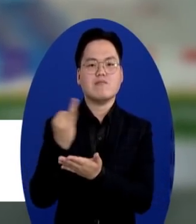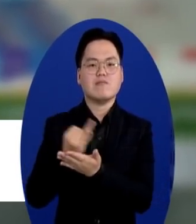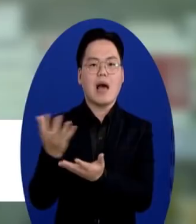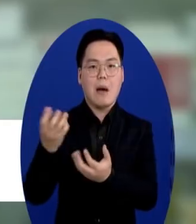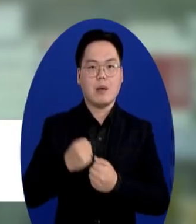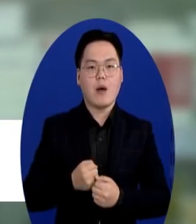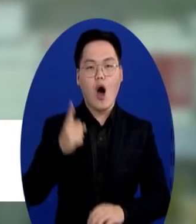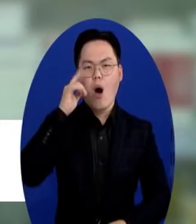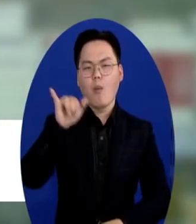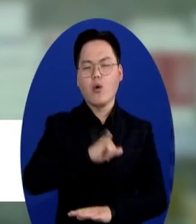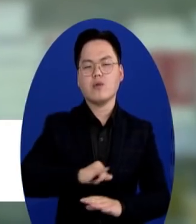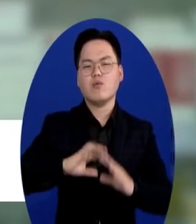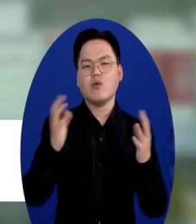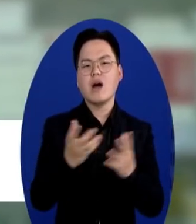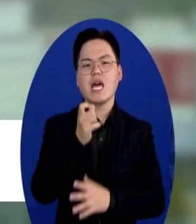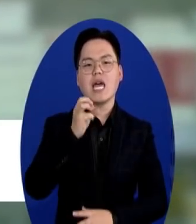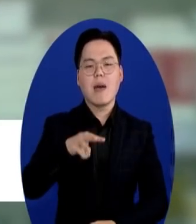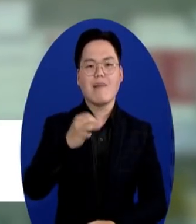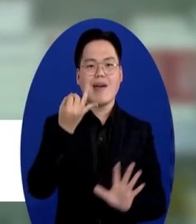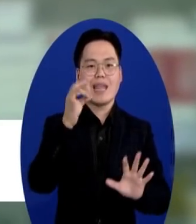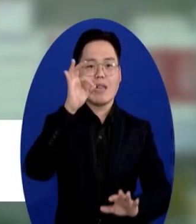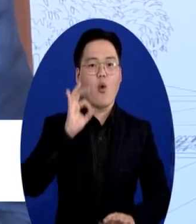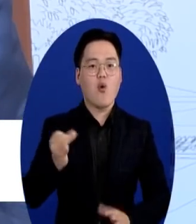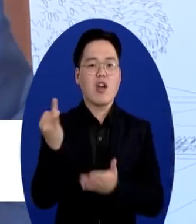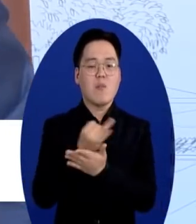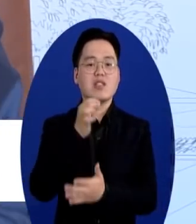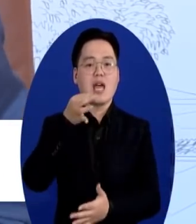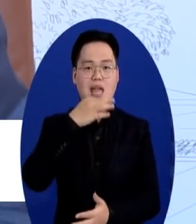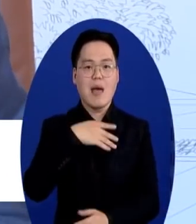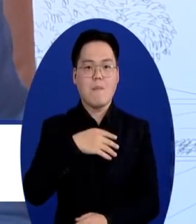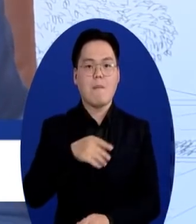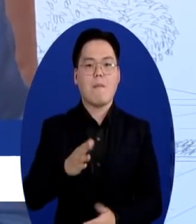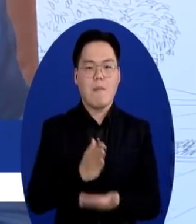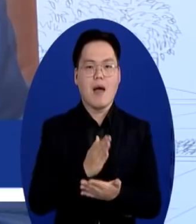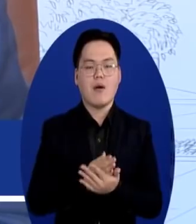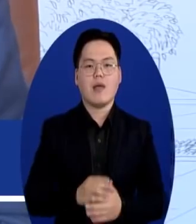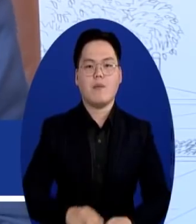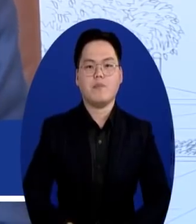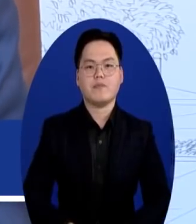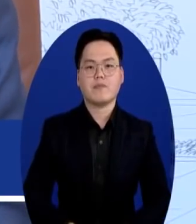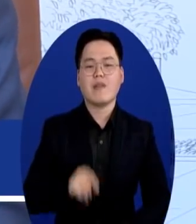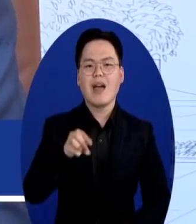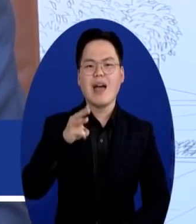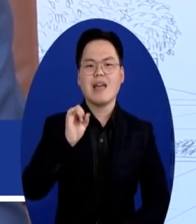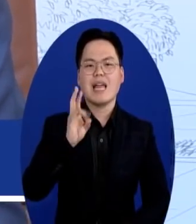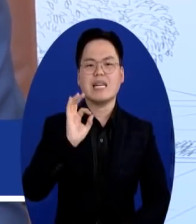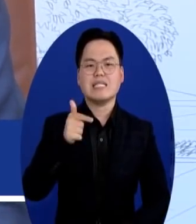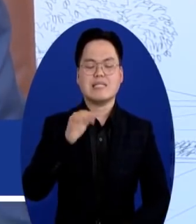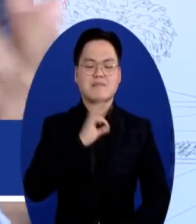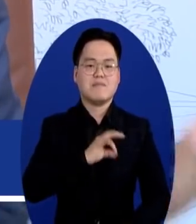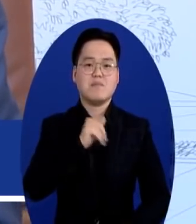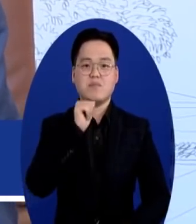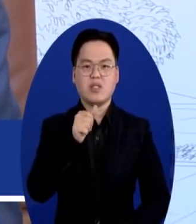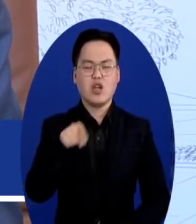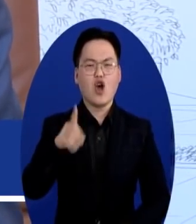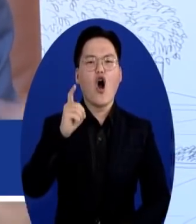нь Монголд байгаа нийт эмийн 70% эзэлдэг. Эм бол ерөөсөө тансаг хэрэглээ биш байхгүй юу, тийм ээ? Эм чинь